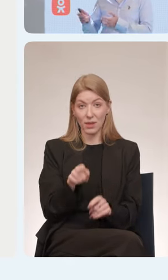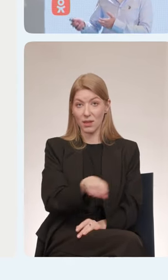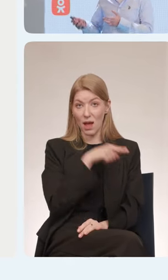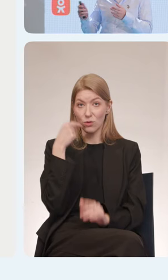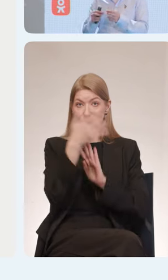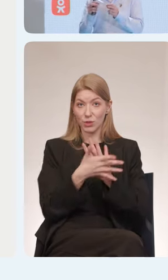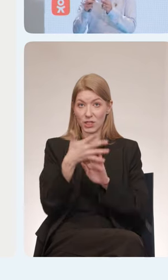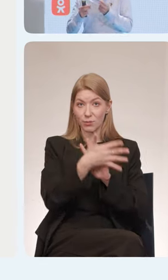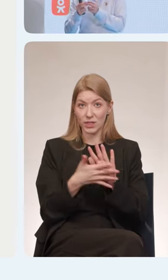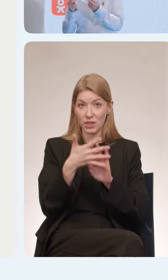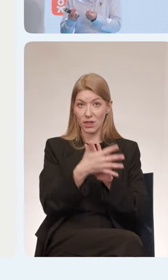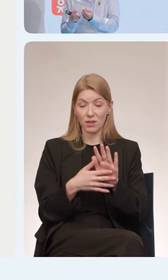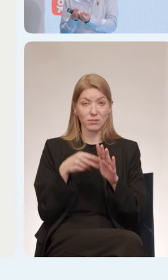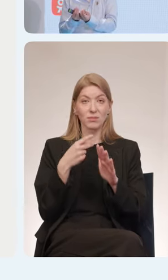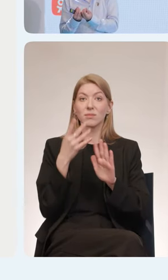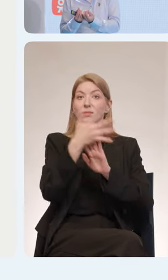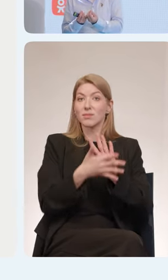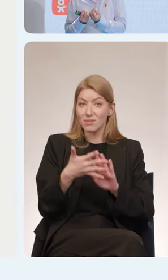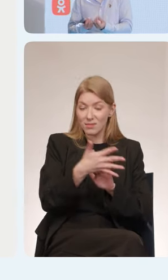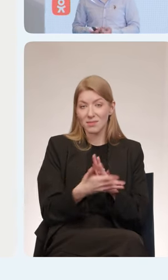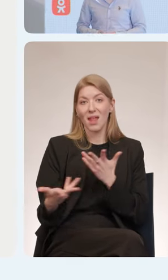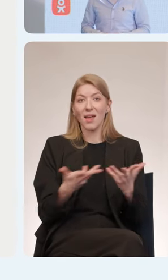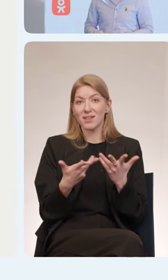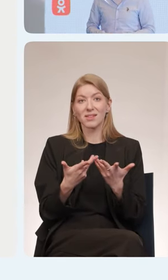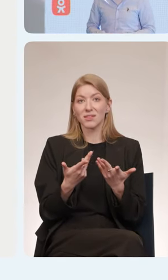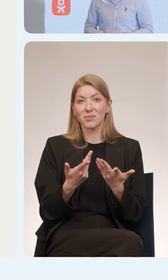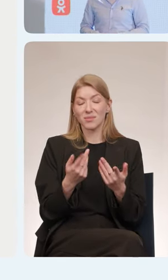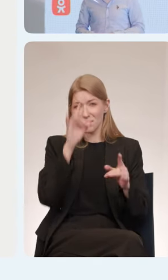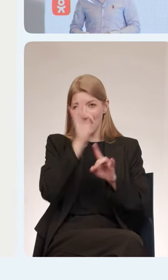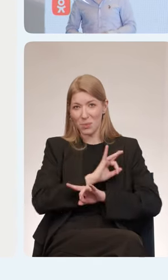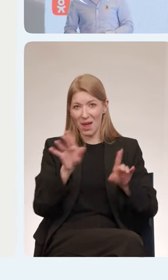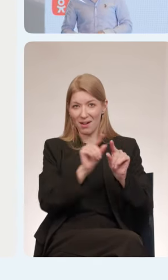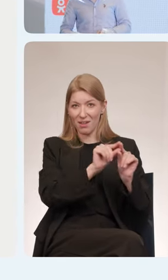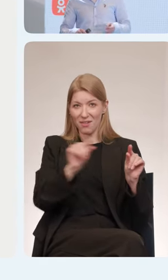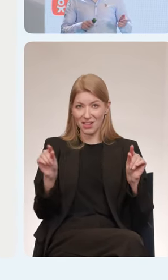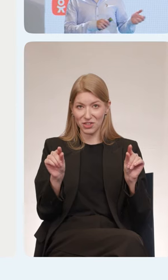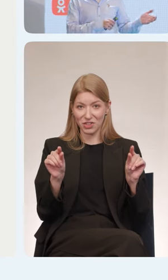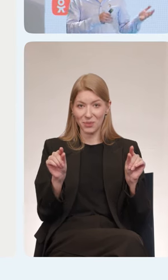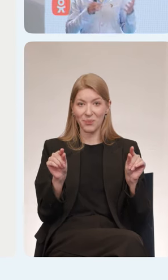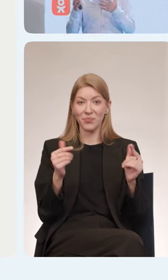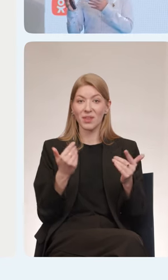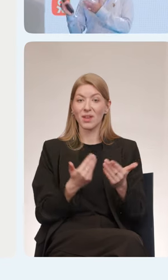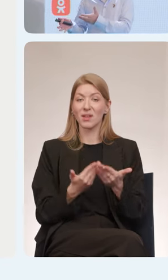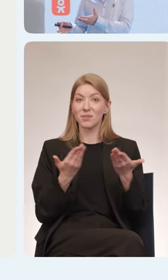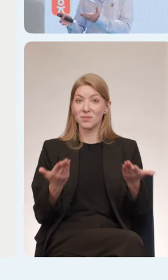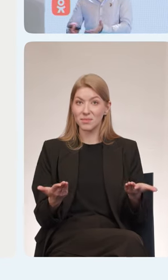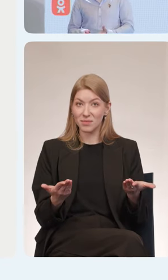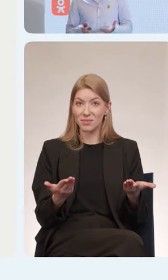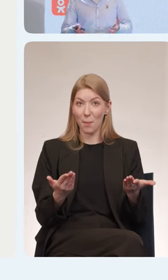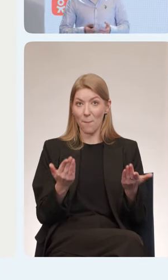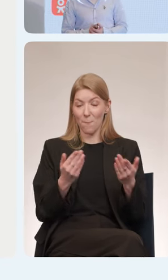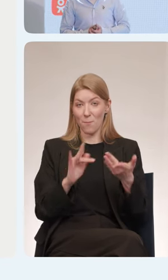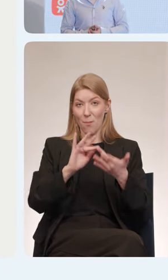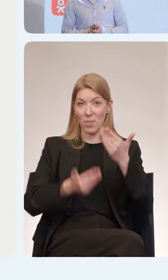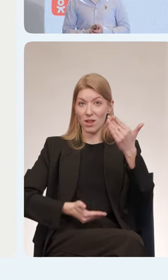языке озвучены какие-то, ну, просто обычные человеческие популярные фразы. И, собственно, платформа